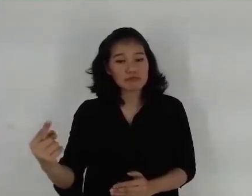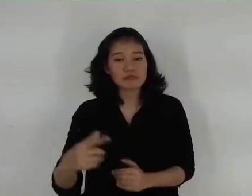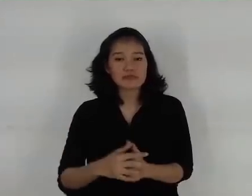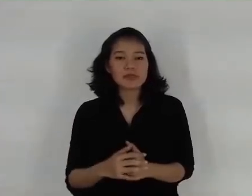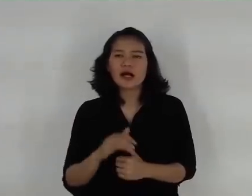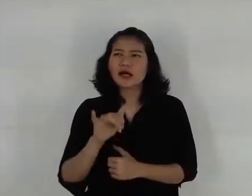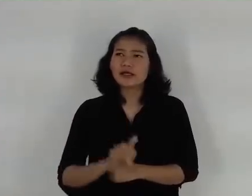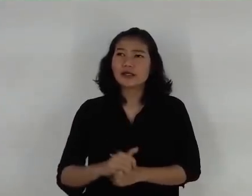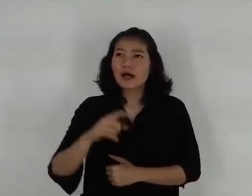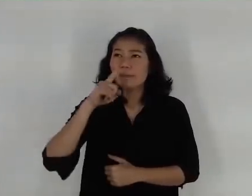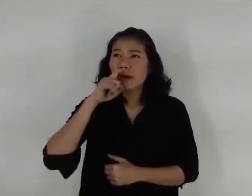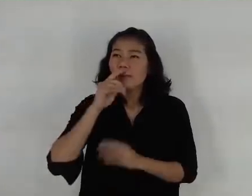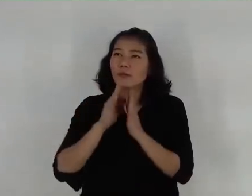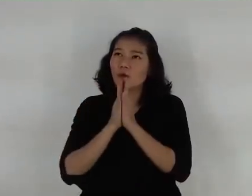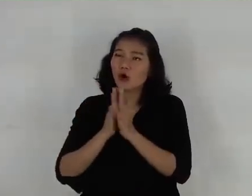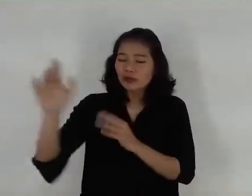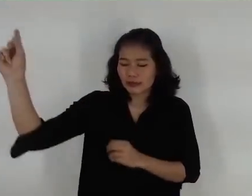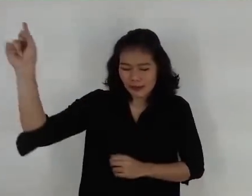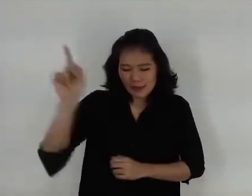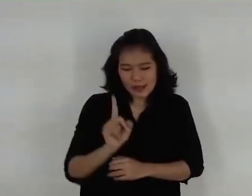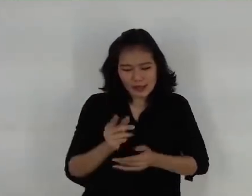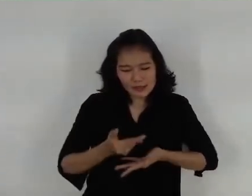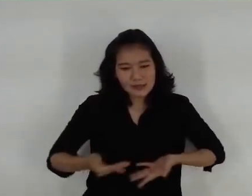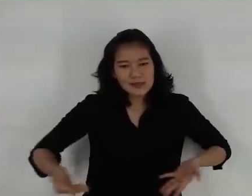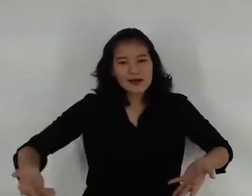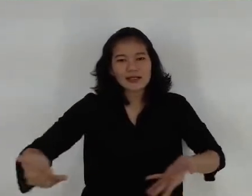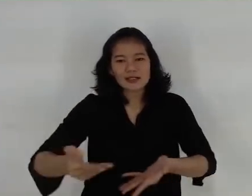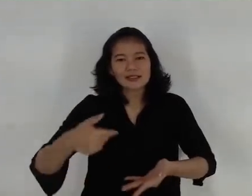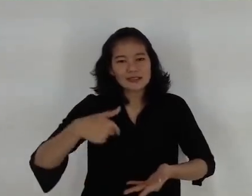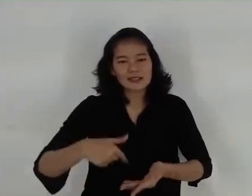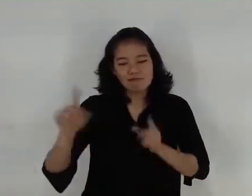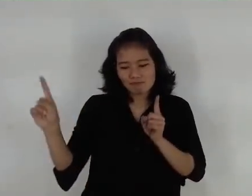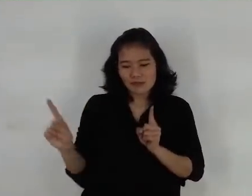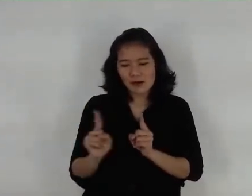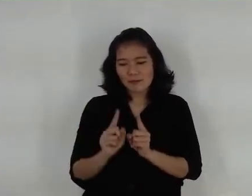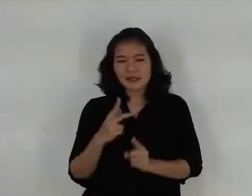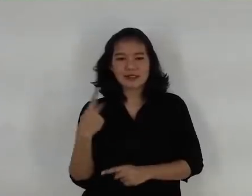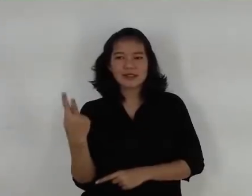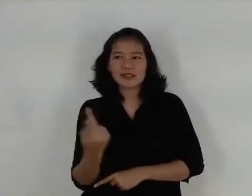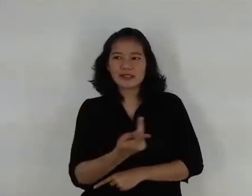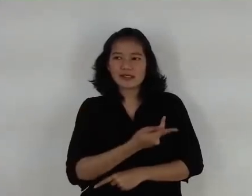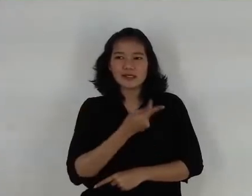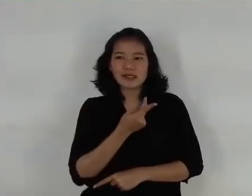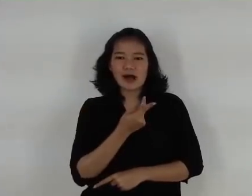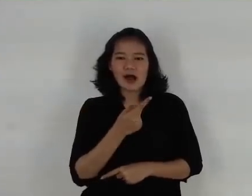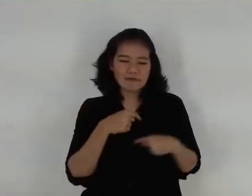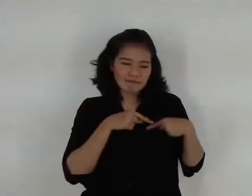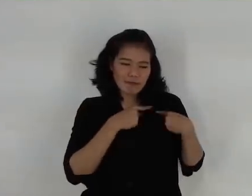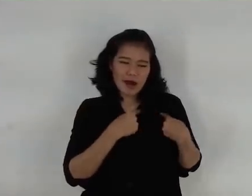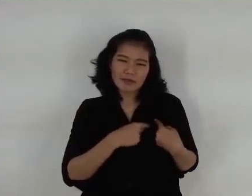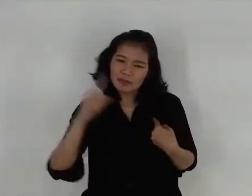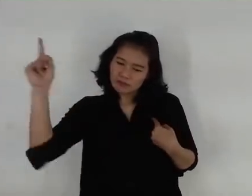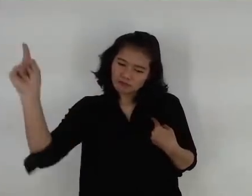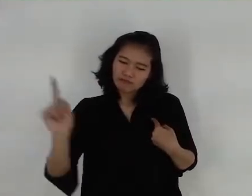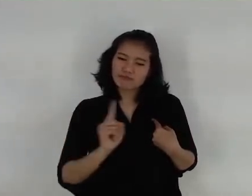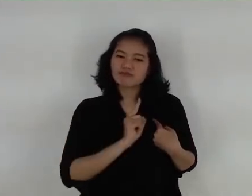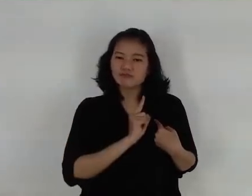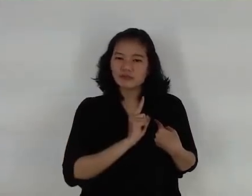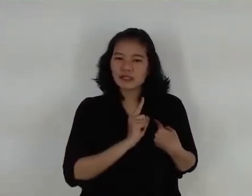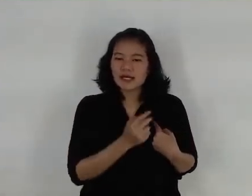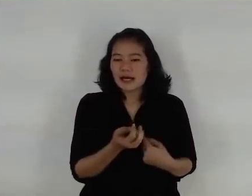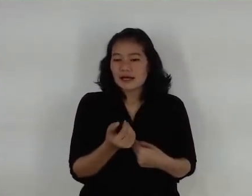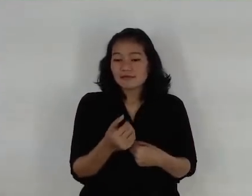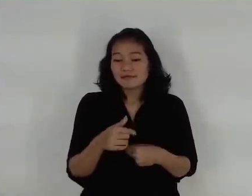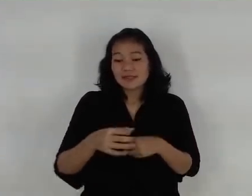Bapak hadirlah ditengah-tengah keluarga kami hadirlah di dalam hati kami sebentar